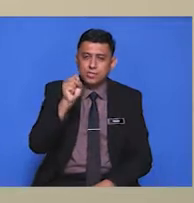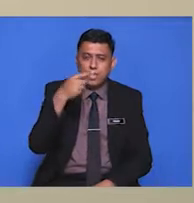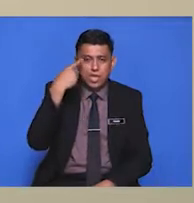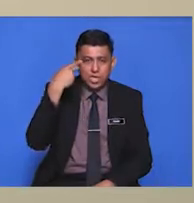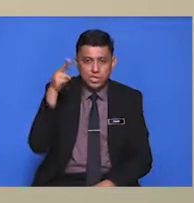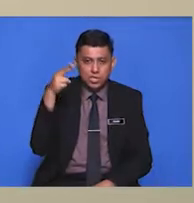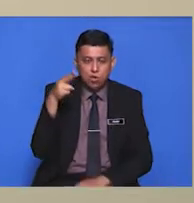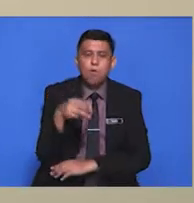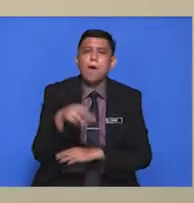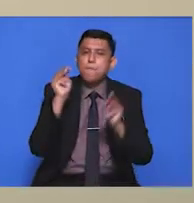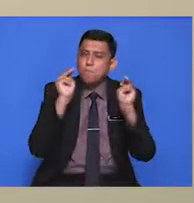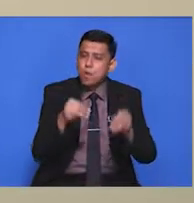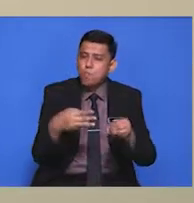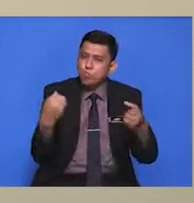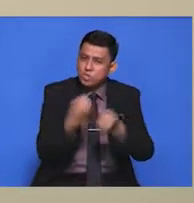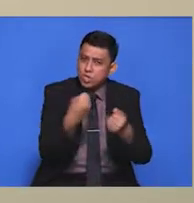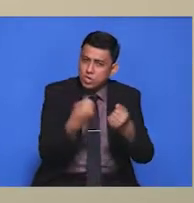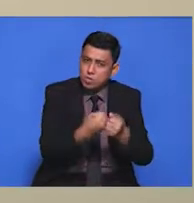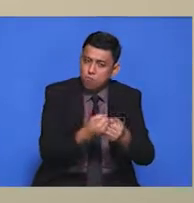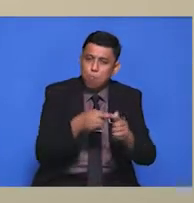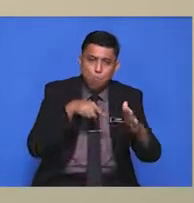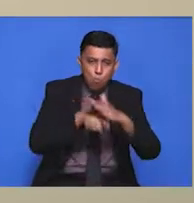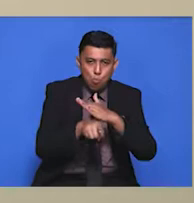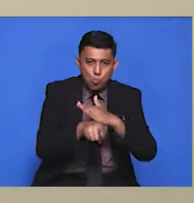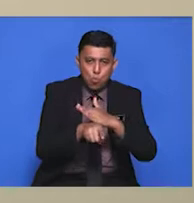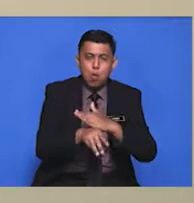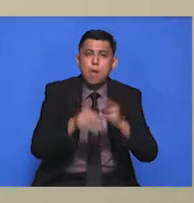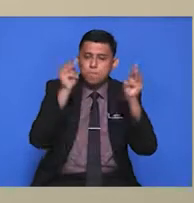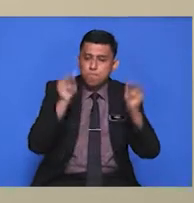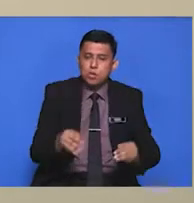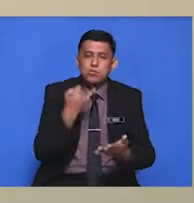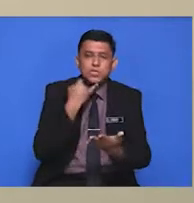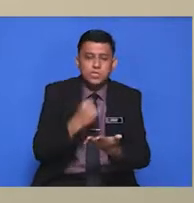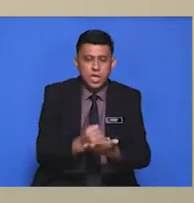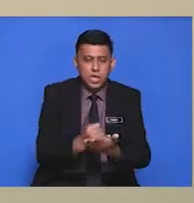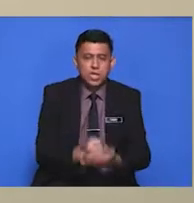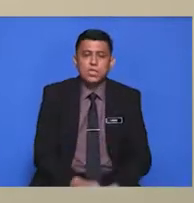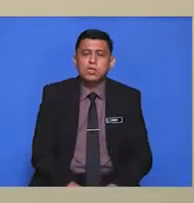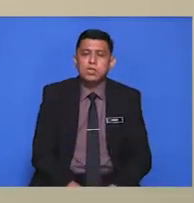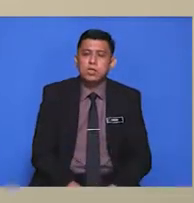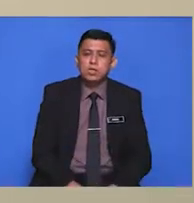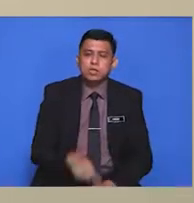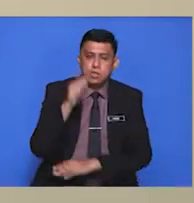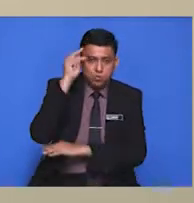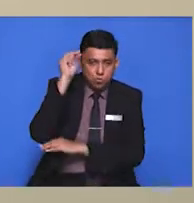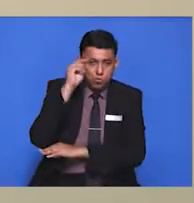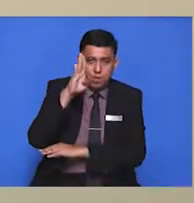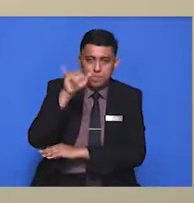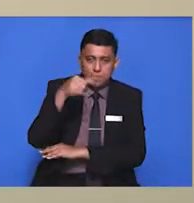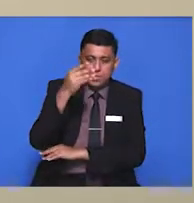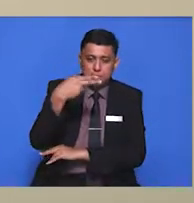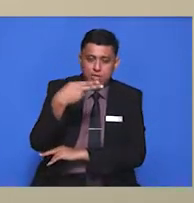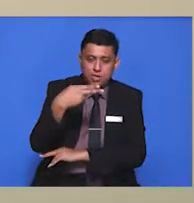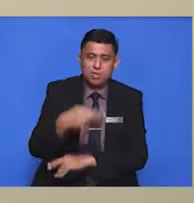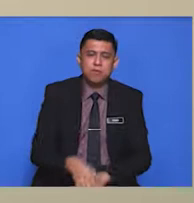Haiwan ini juga mampu menyerang dan membunuh manusia jahat. Tuan Binjah dan pengikutnya telah diserang oleh